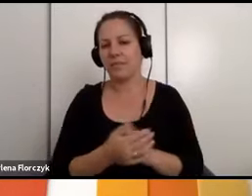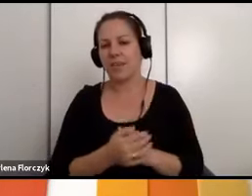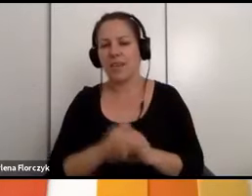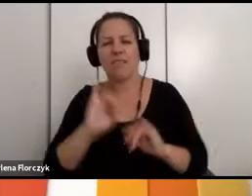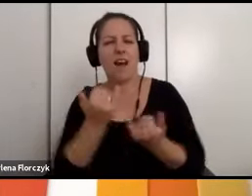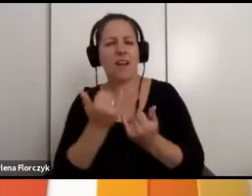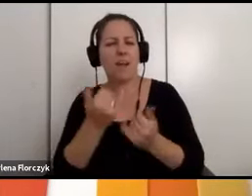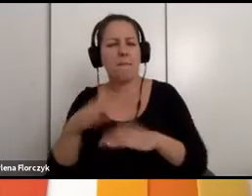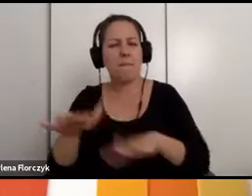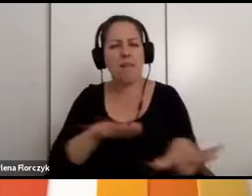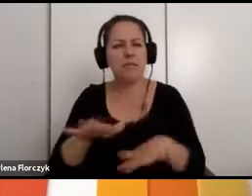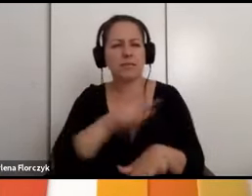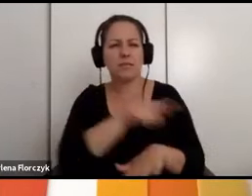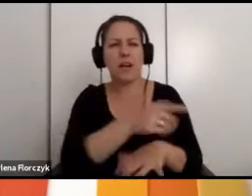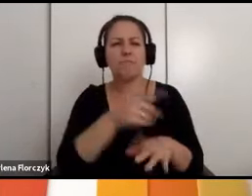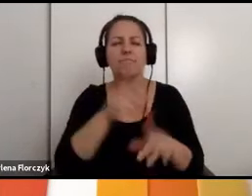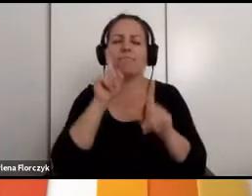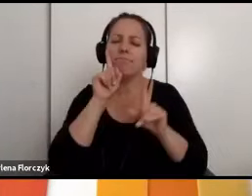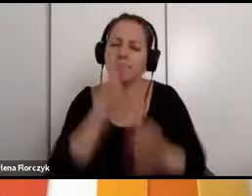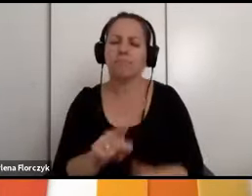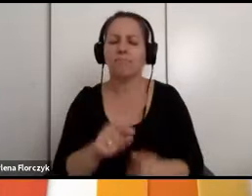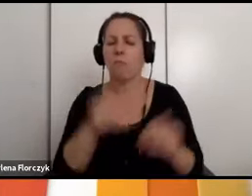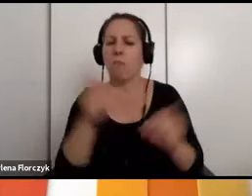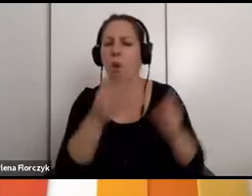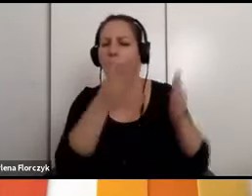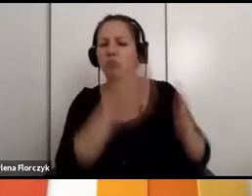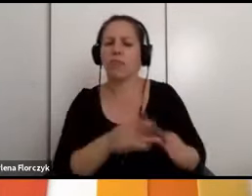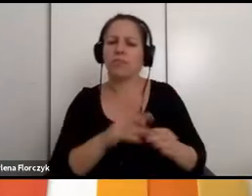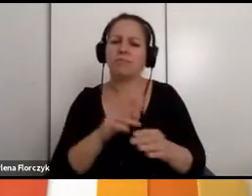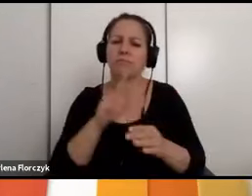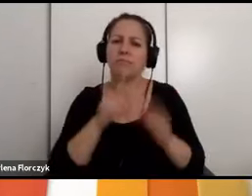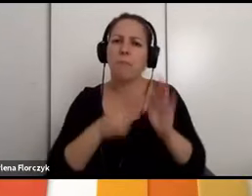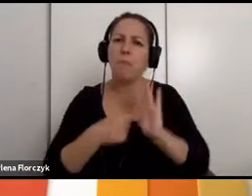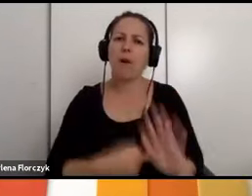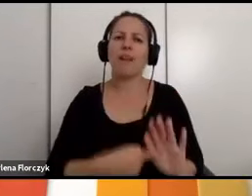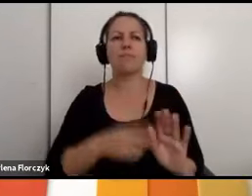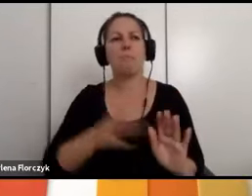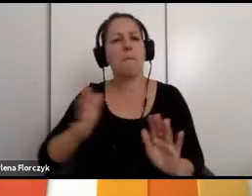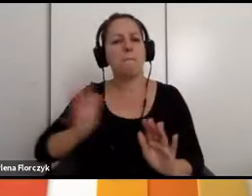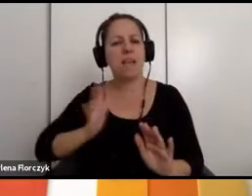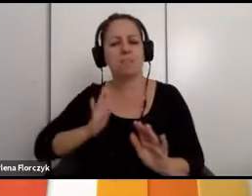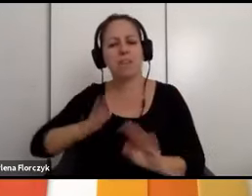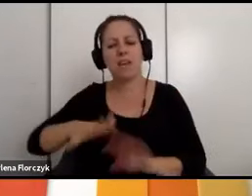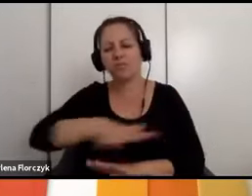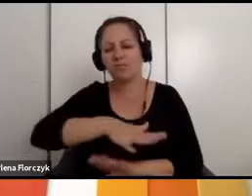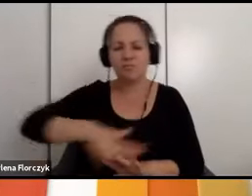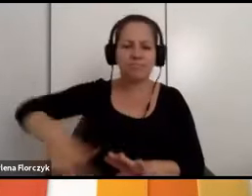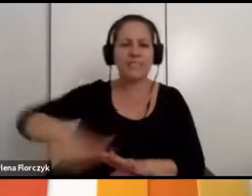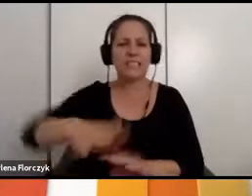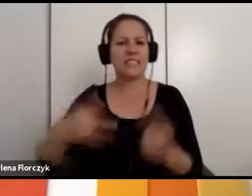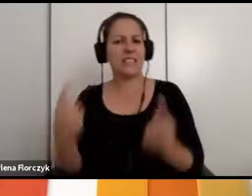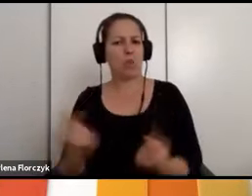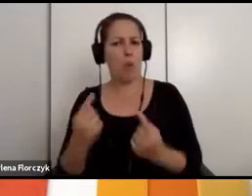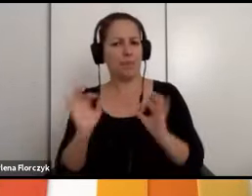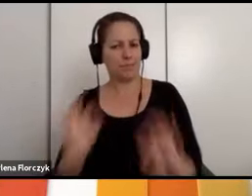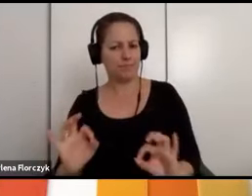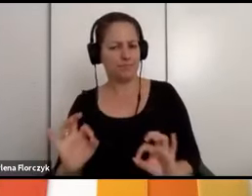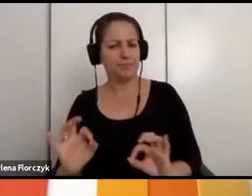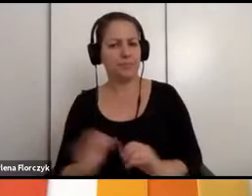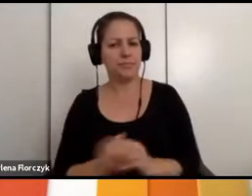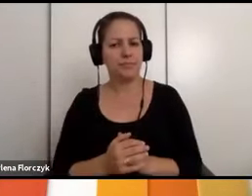Jakie są takie miejsca, gdzie on może naprawdę pokazać się w bezpiecznej dla siebie sytuacji?